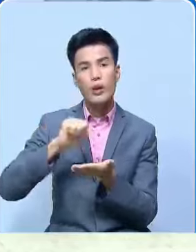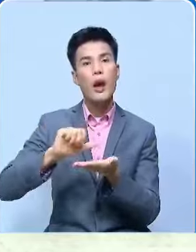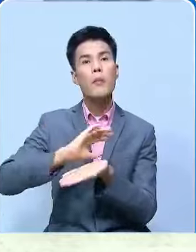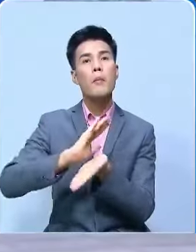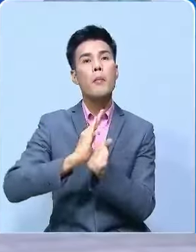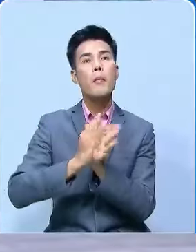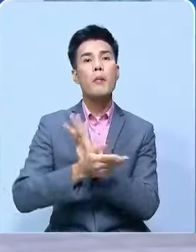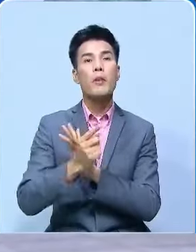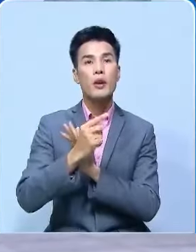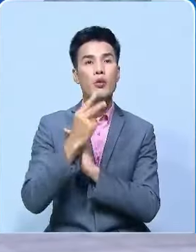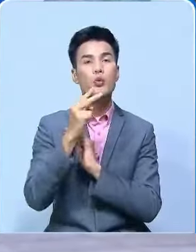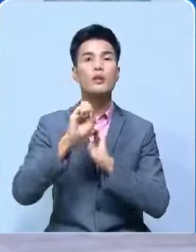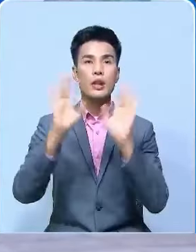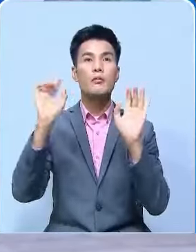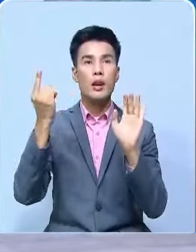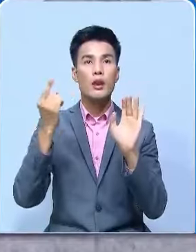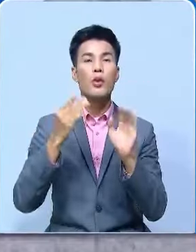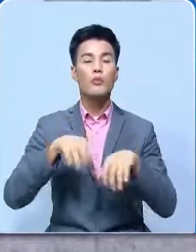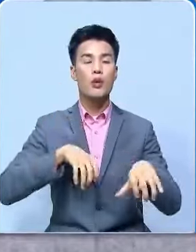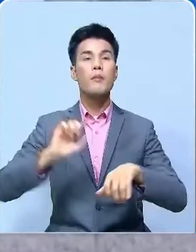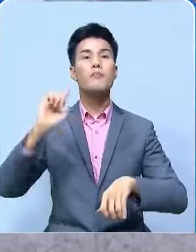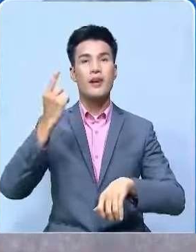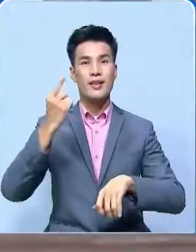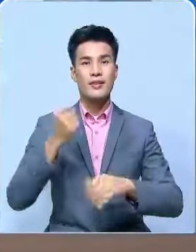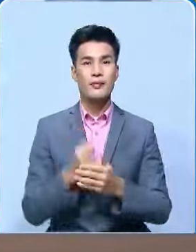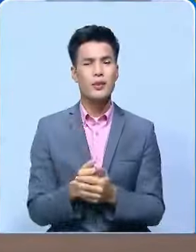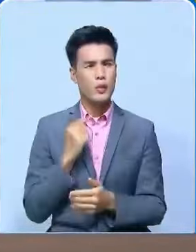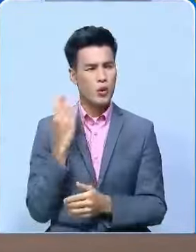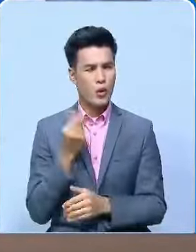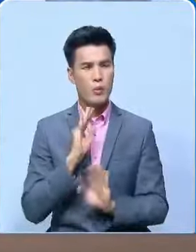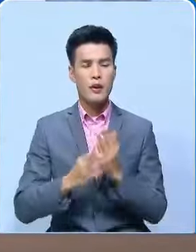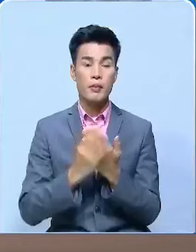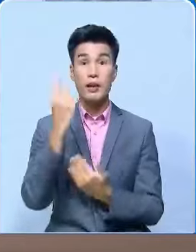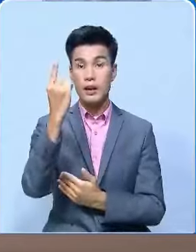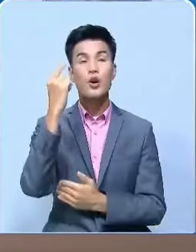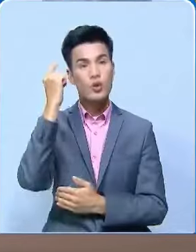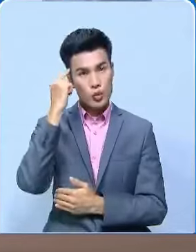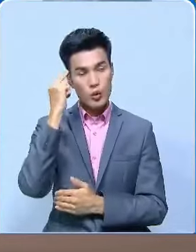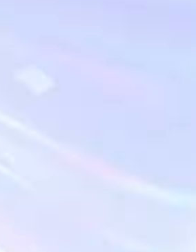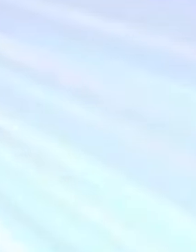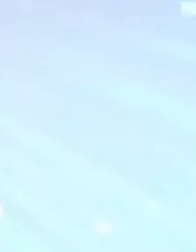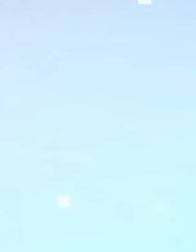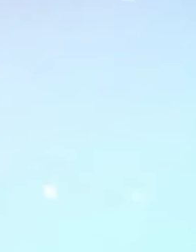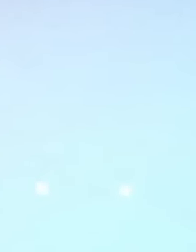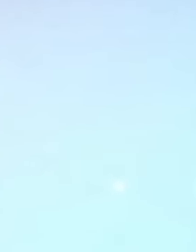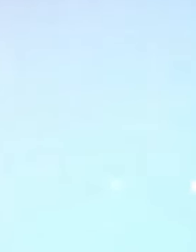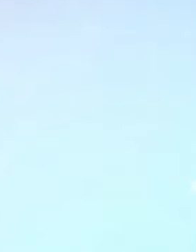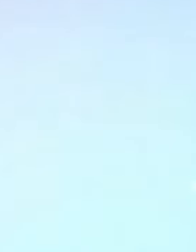นที ่ รอดูความชัดเจนจากทางผู้บริหารชุดใหม่ก่อนแล้วกัน เร็วสุดน่าจะประมาณสักอาทิตย์หนึ่งน่าจะรู้แล้วว่าจะเอายังไงต่อนะครับ